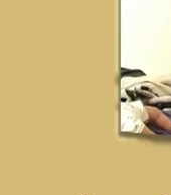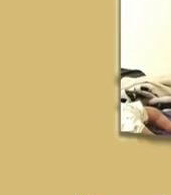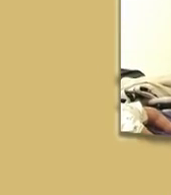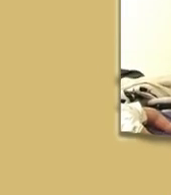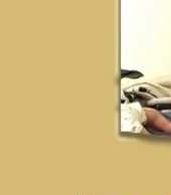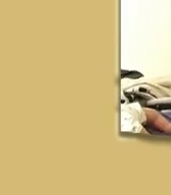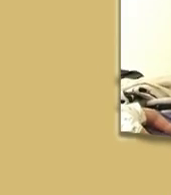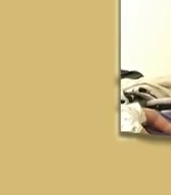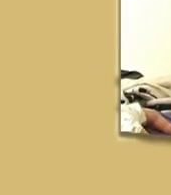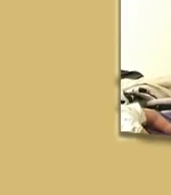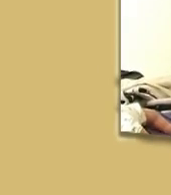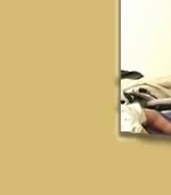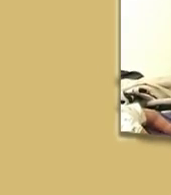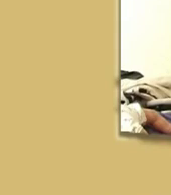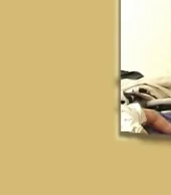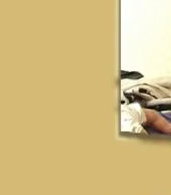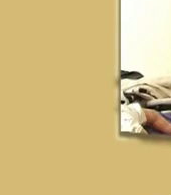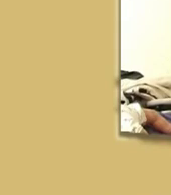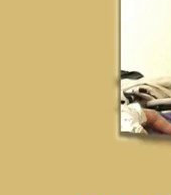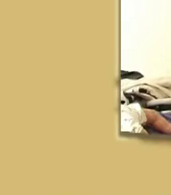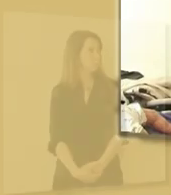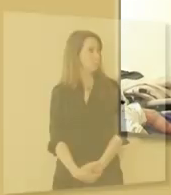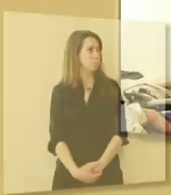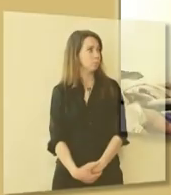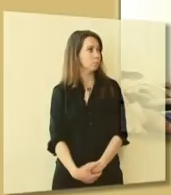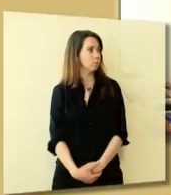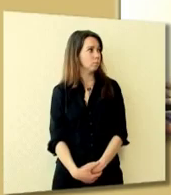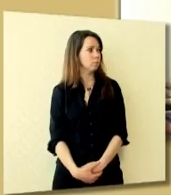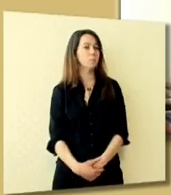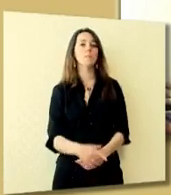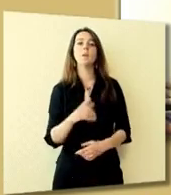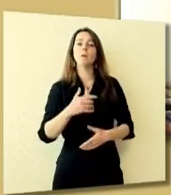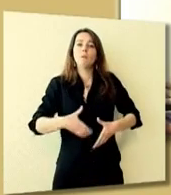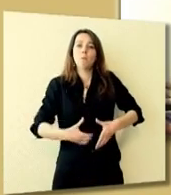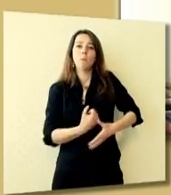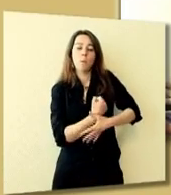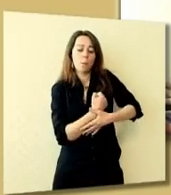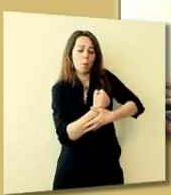Je vais ouvrir ma poche pour faire de la place pour mettre le bébé dedans. Donc on ouvre bien.